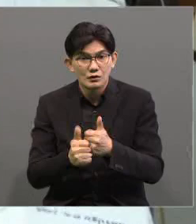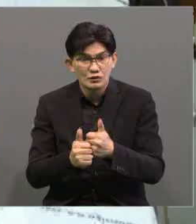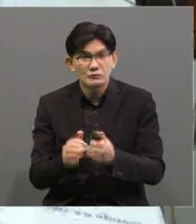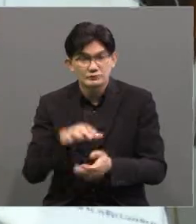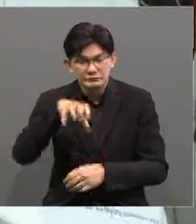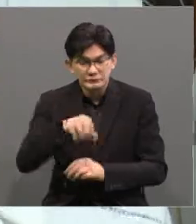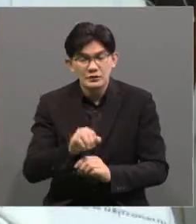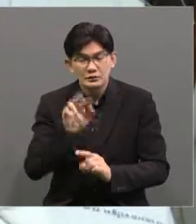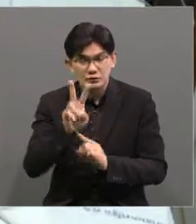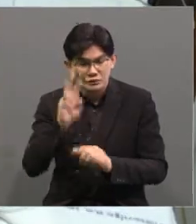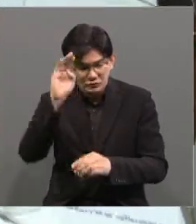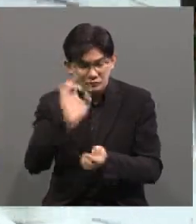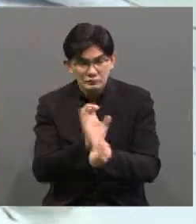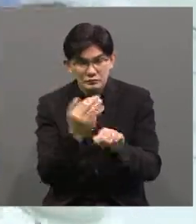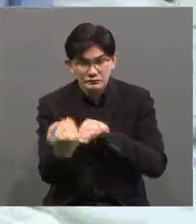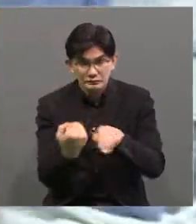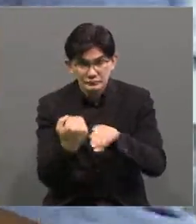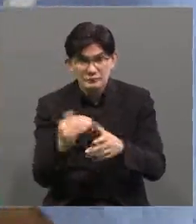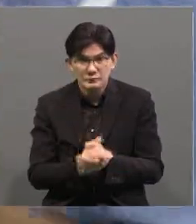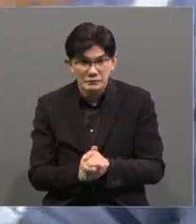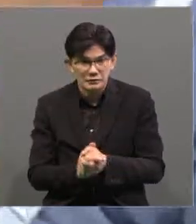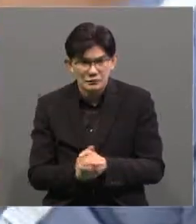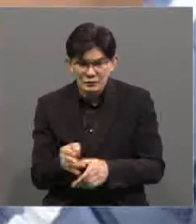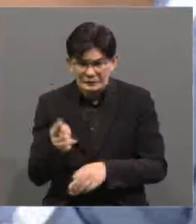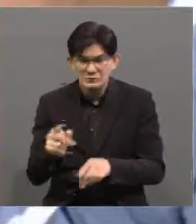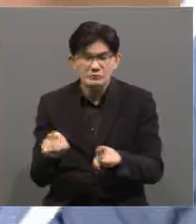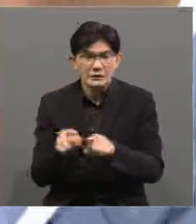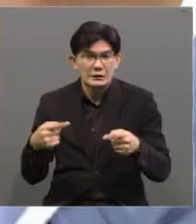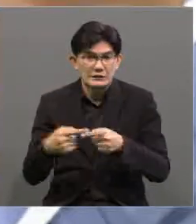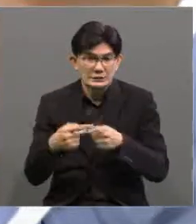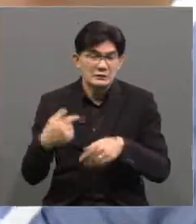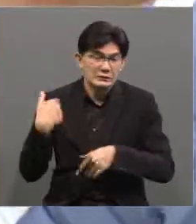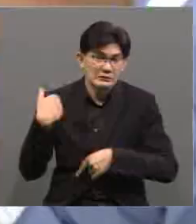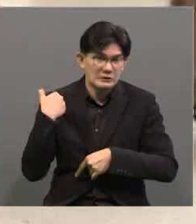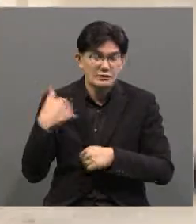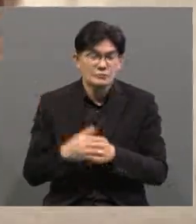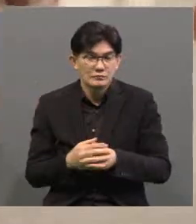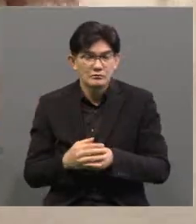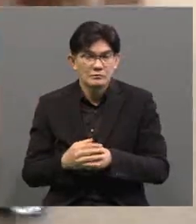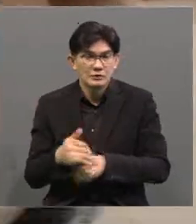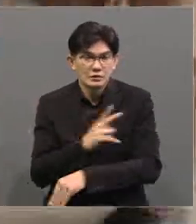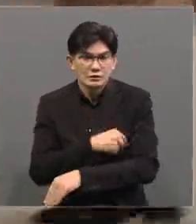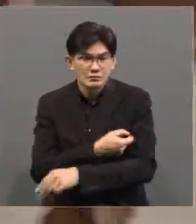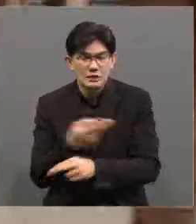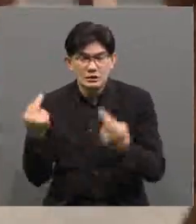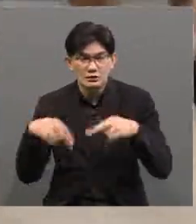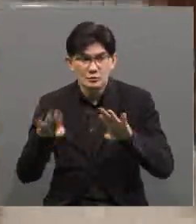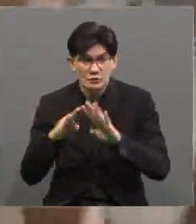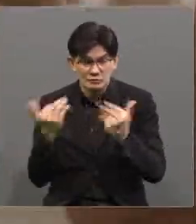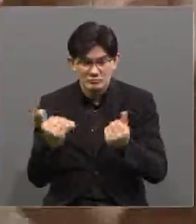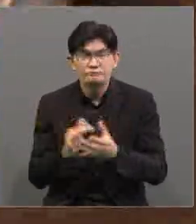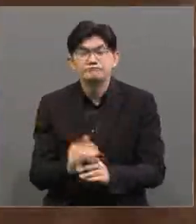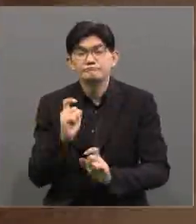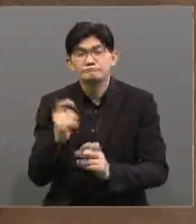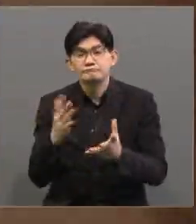กับการ2กองบังคับการตำรวจทางหลวงถูกยิงเช่นเดียวกันได้รับบาดเจ็บรักษาตัวอยู่ที่โรงพยาบาลนครปฐม ตอนนี้พ้นขีดอันต